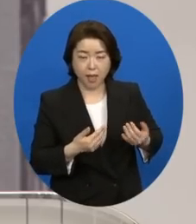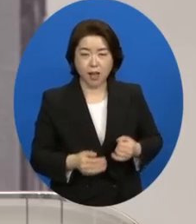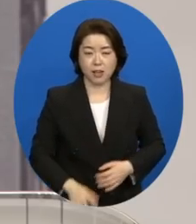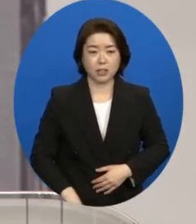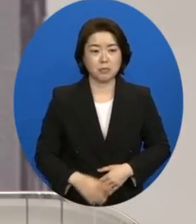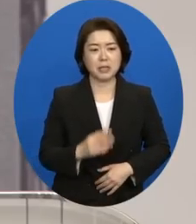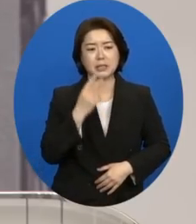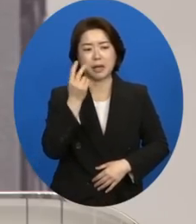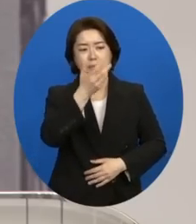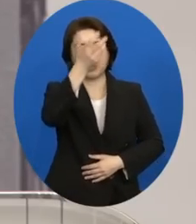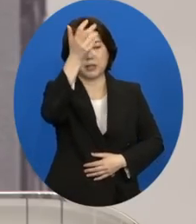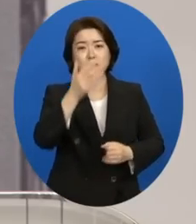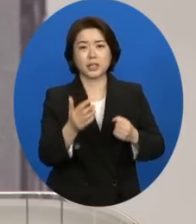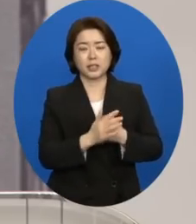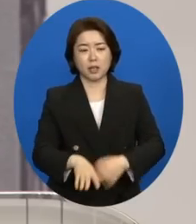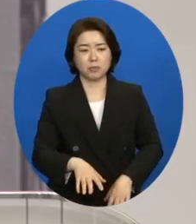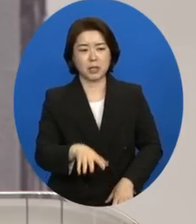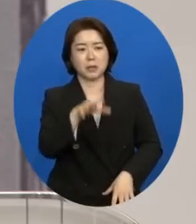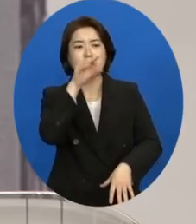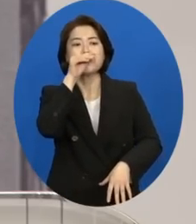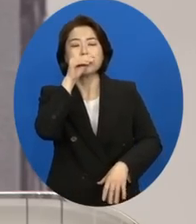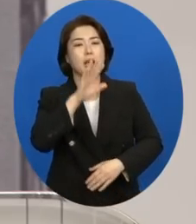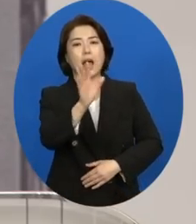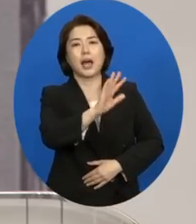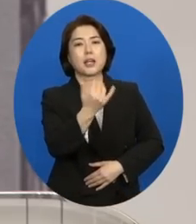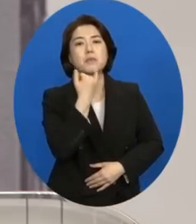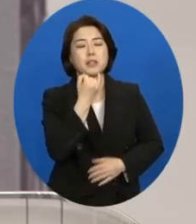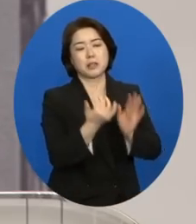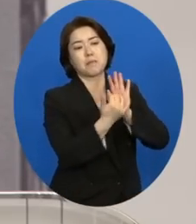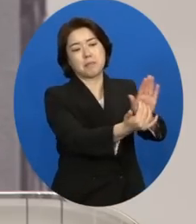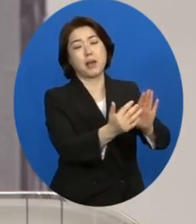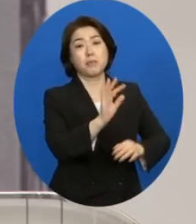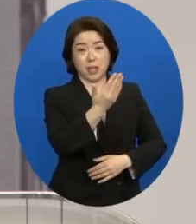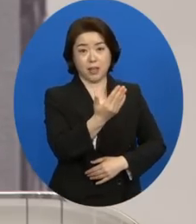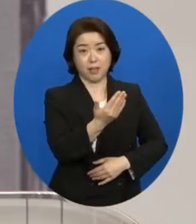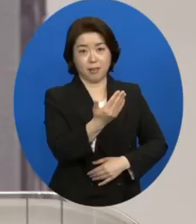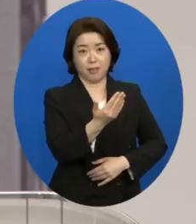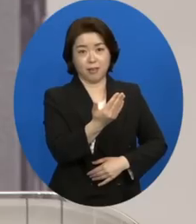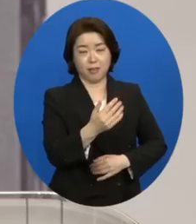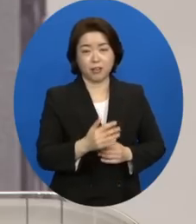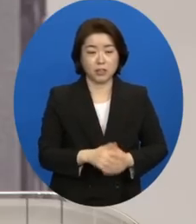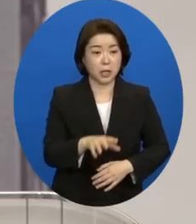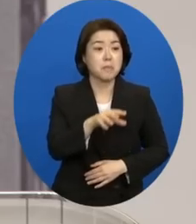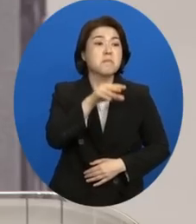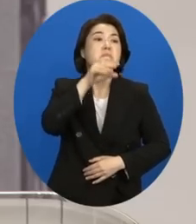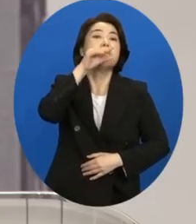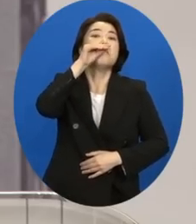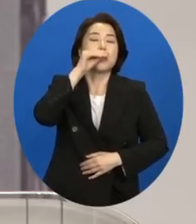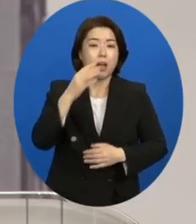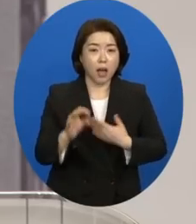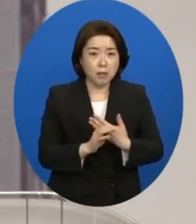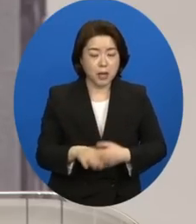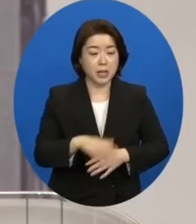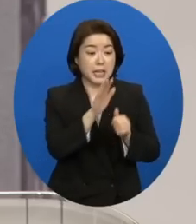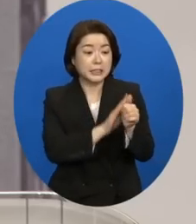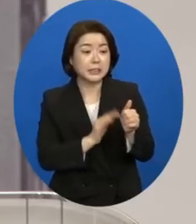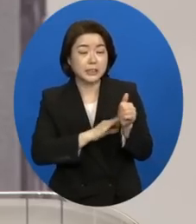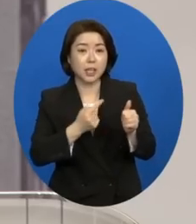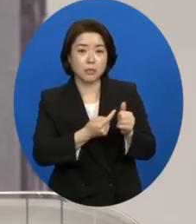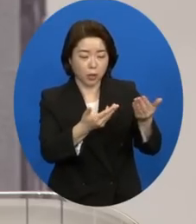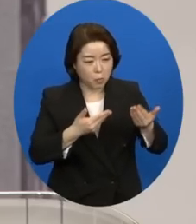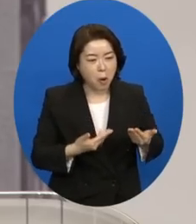연기기 때문에 그거를 안 마시면 그만이야 전혀 해가 없다는 안 마시면 근데 마시면 그 아침을